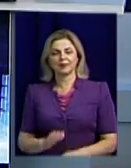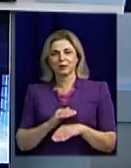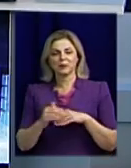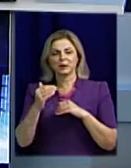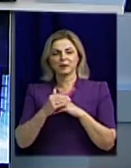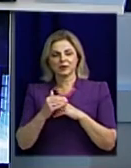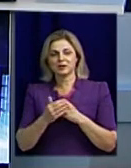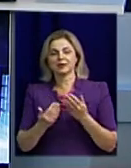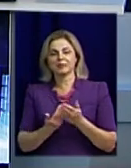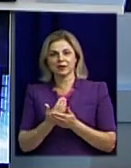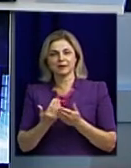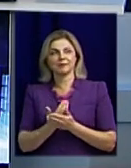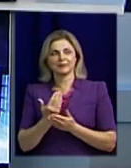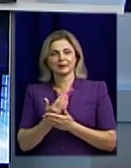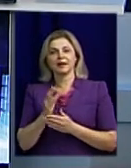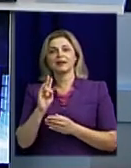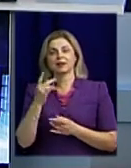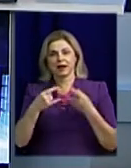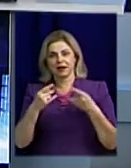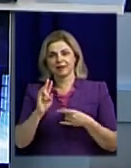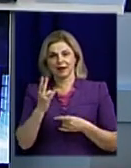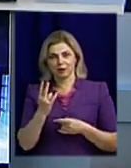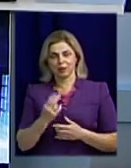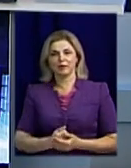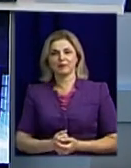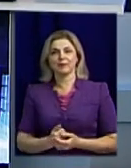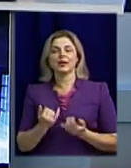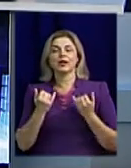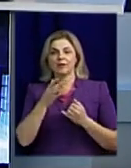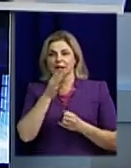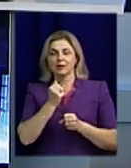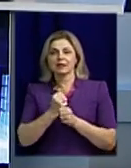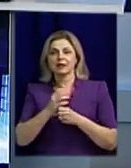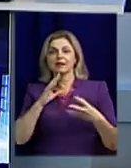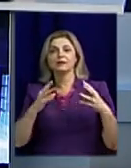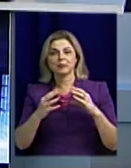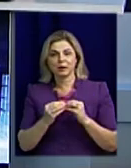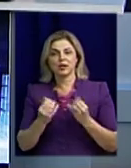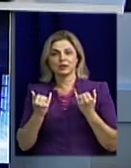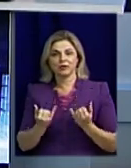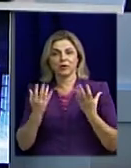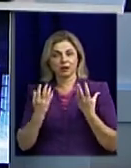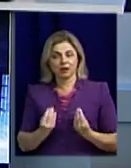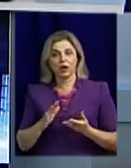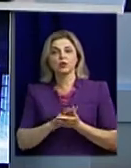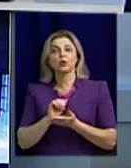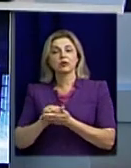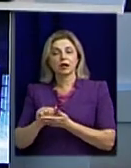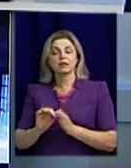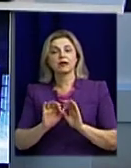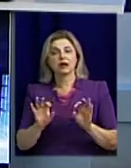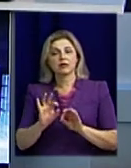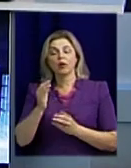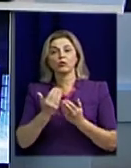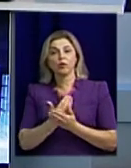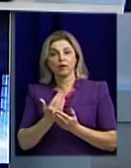Добрий вечір. Новини на телеканалі «Миколаїв». Час підбити інформаційний підсумок дня. Наші журналісти розкажуть про події, які сталися